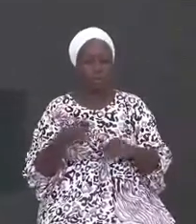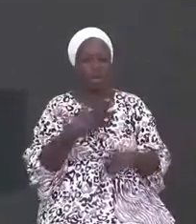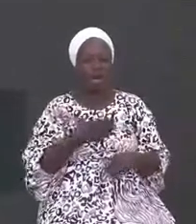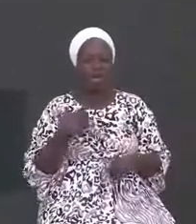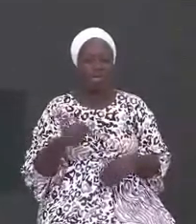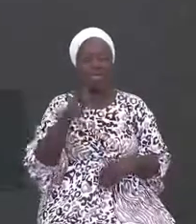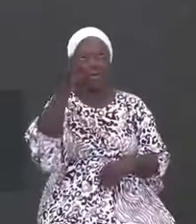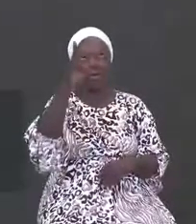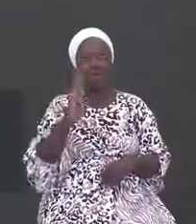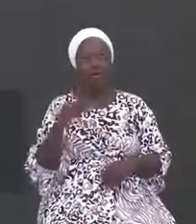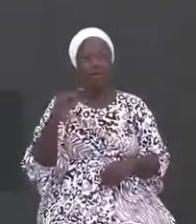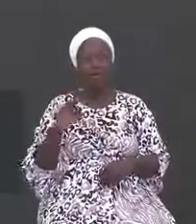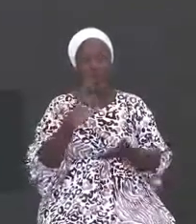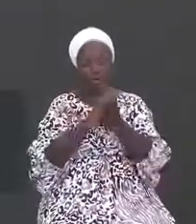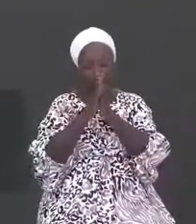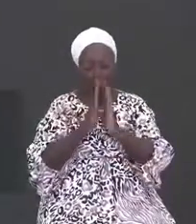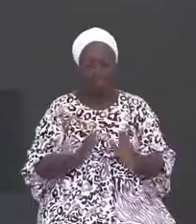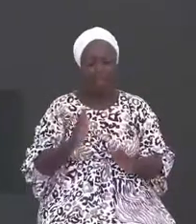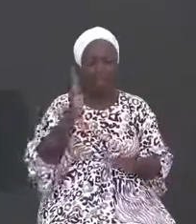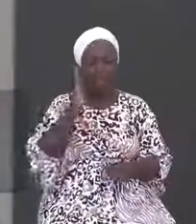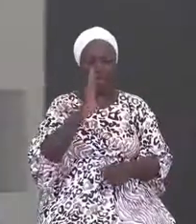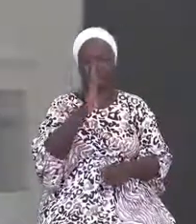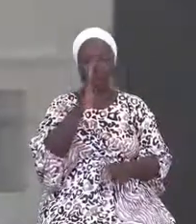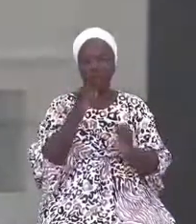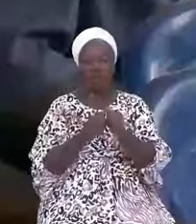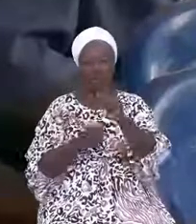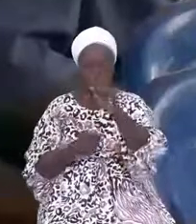de paix sera avec vous.